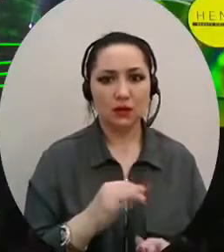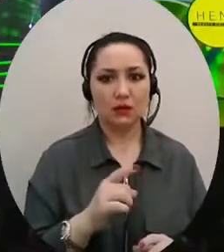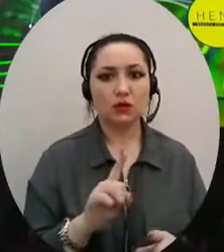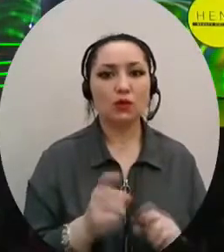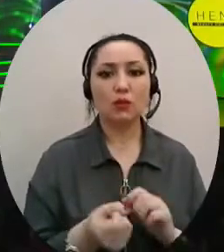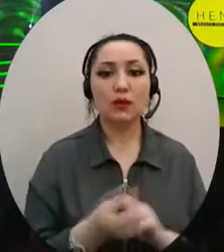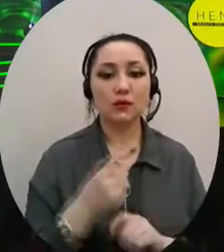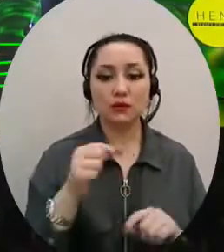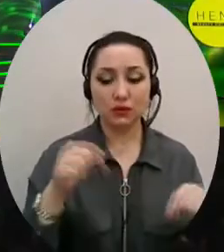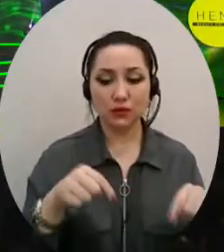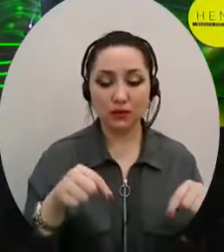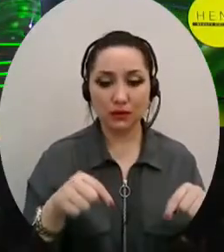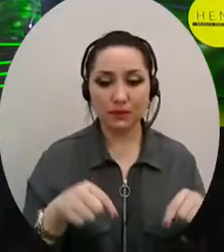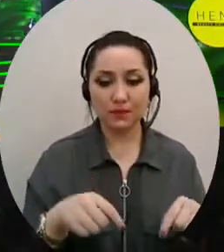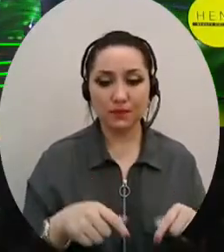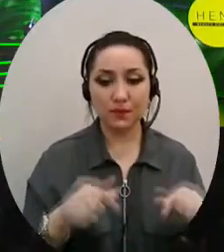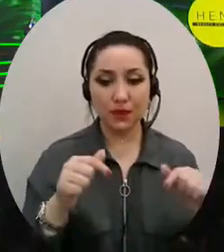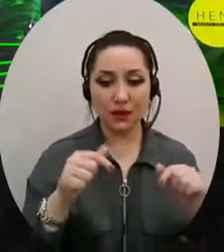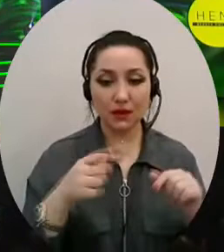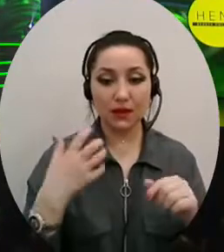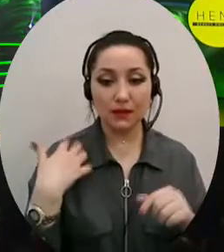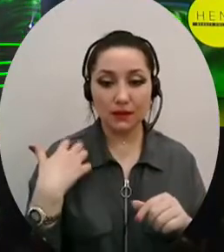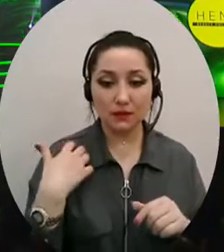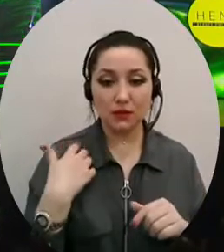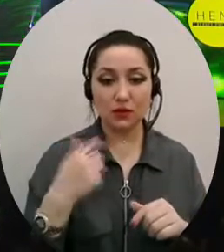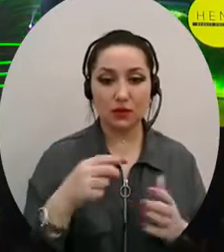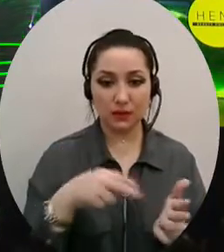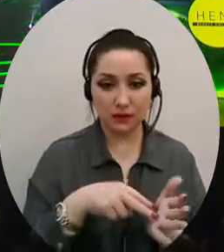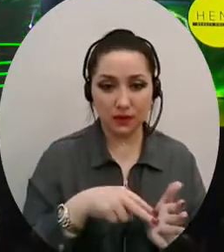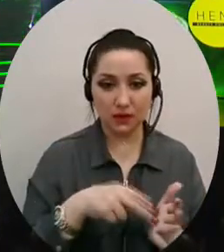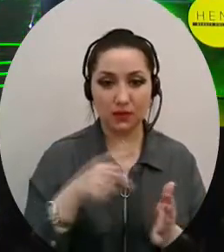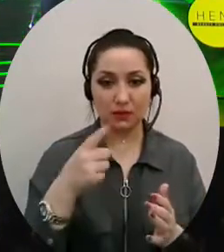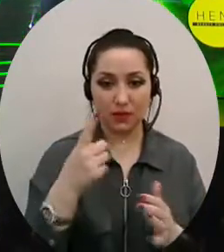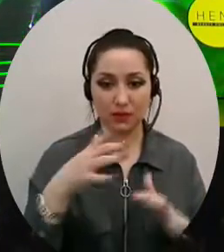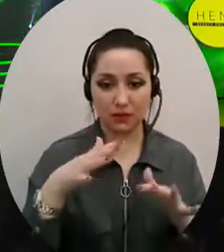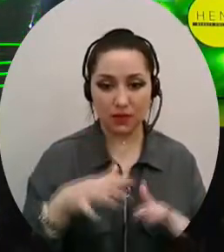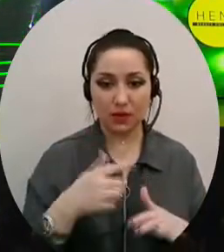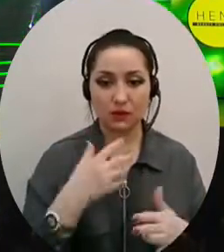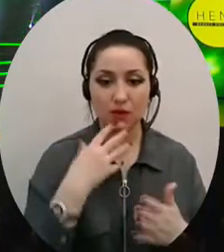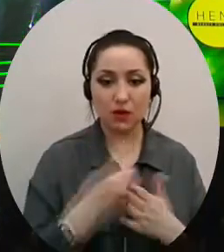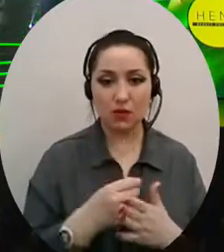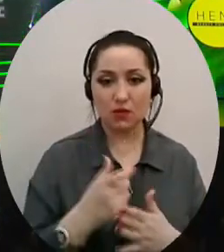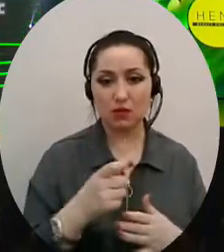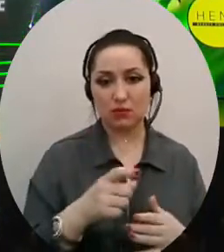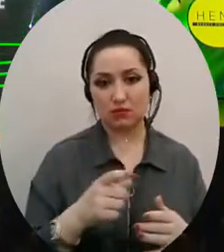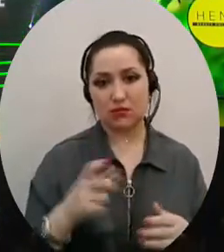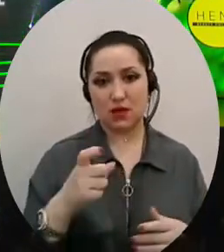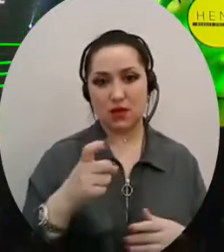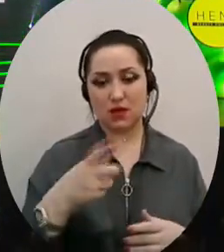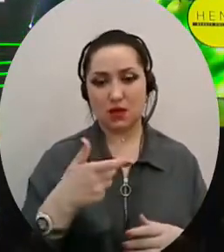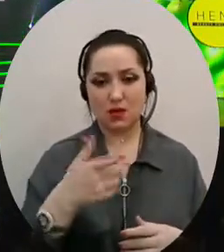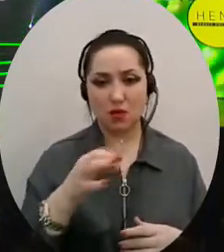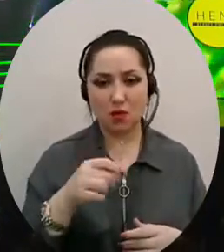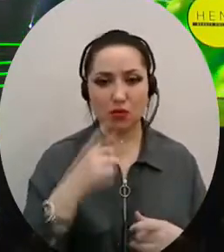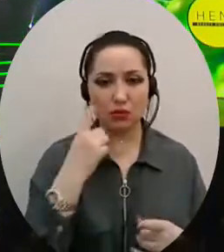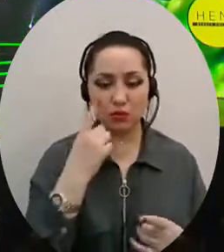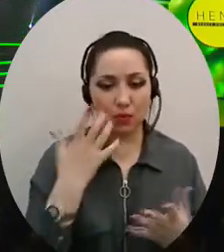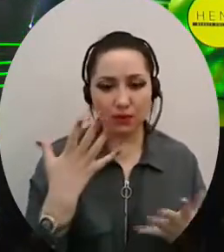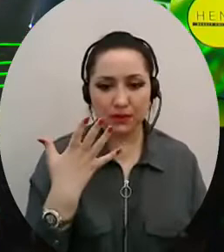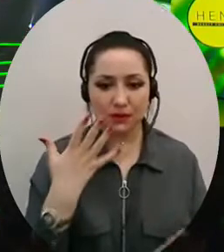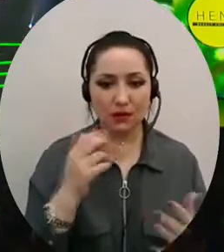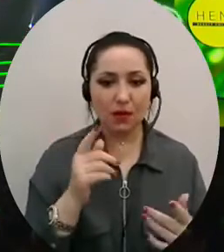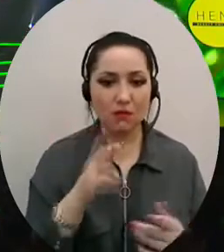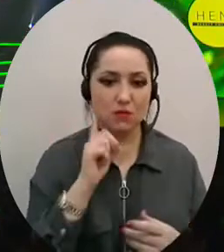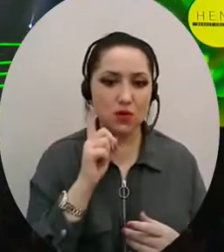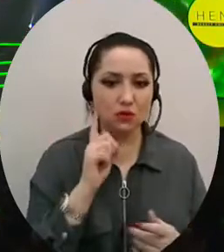произошло здесь? Начальник мой поставил на первое место свое эго. И он не мог представить, как молодой парень ему мог